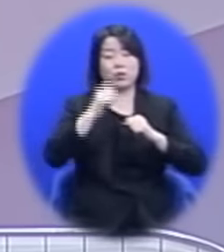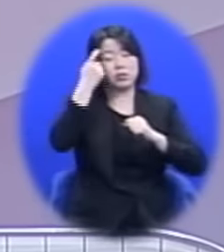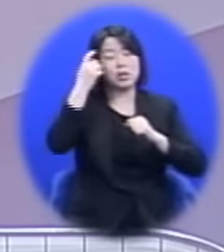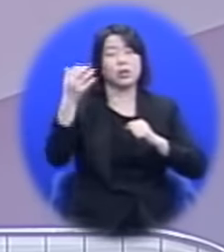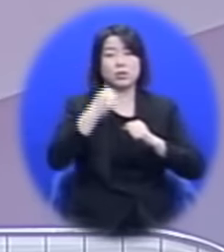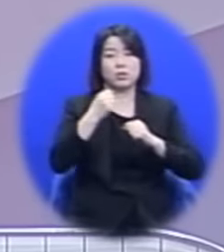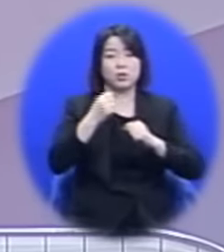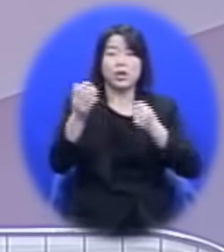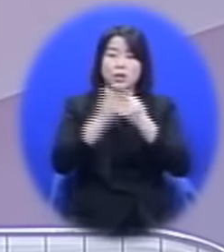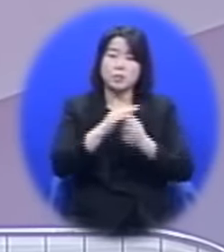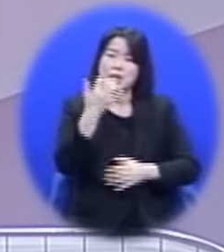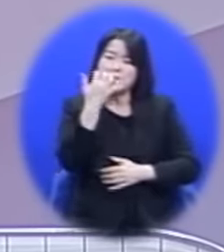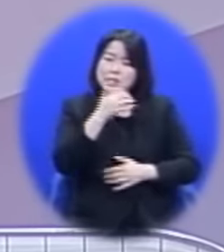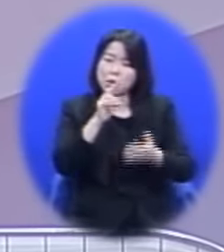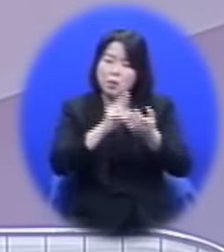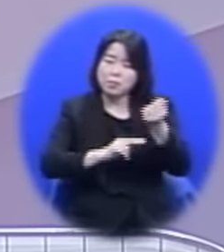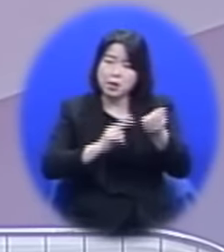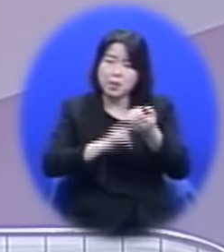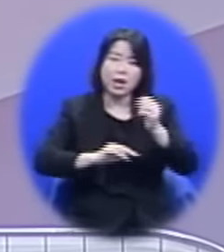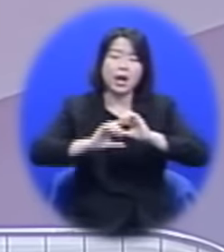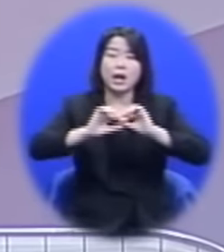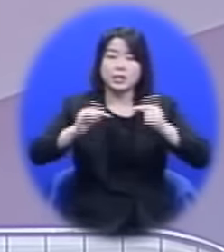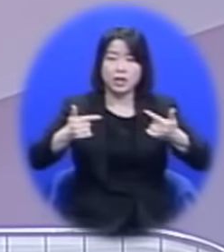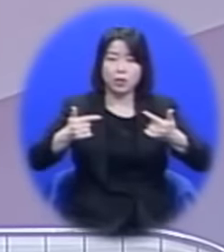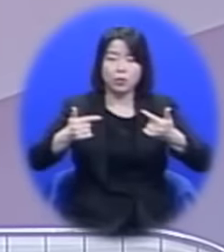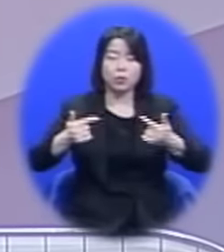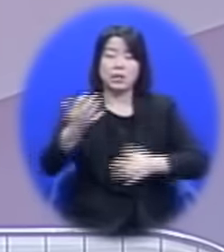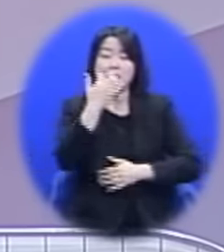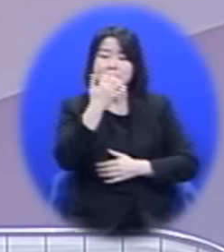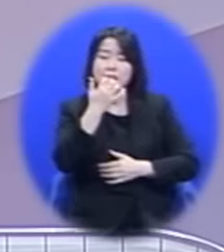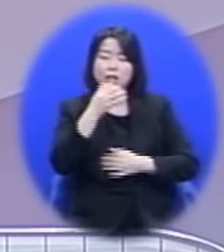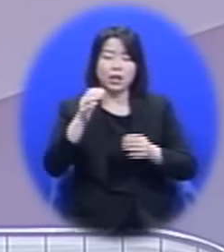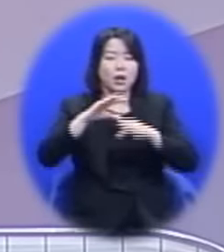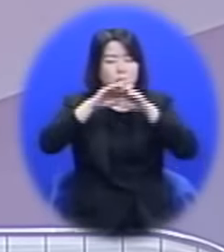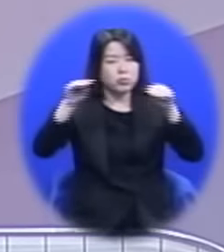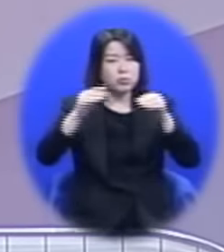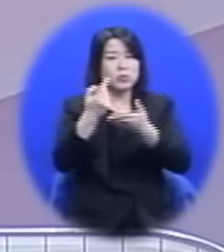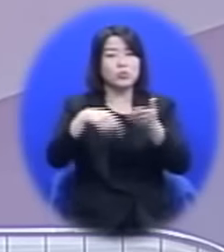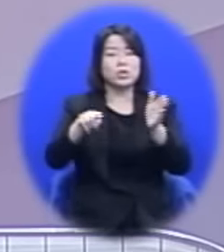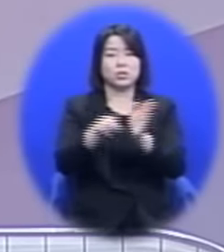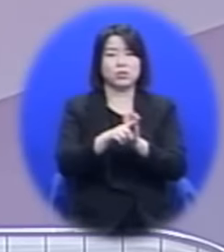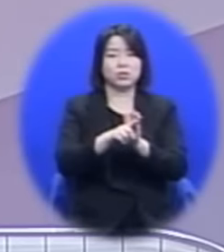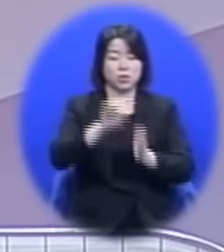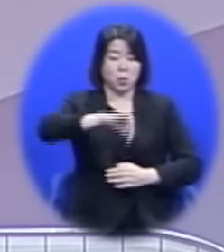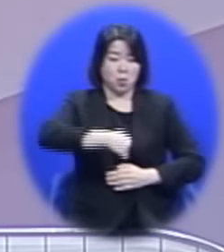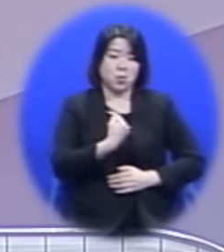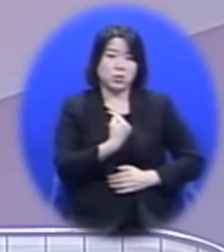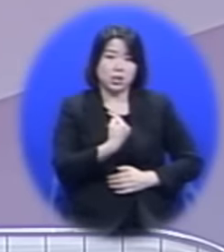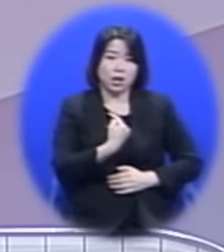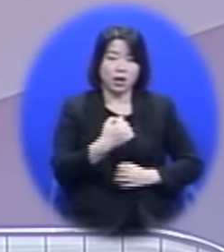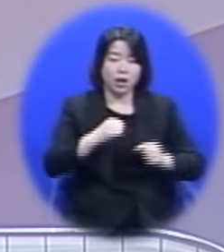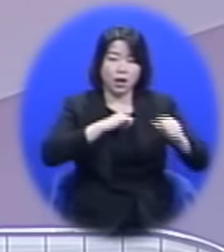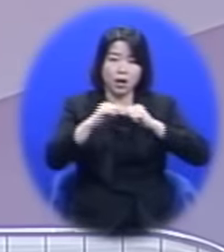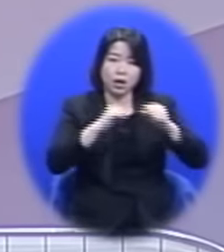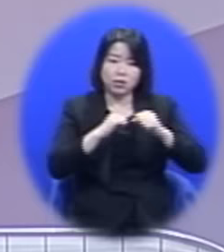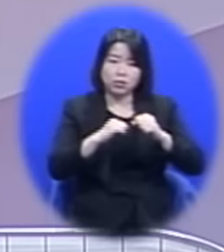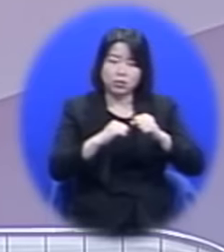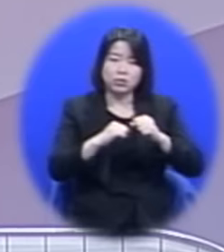성매매도 하지 않고 성적인 욕구를 발산하려면 차라리 자유행위 정도쯤은 허락해 주는 게 좋지